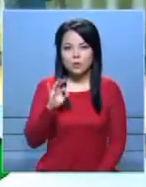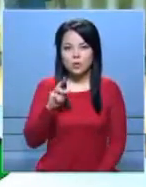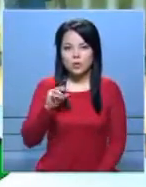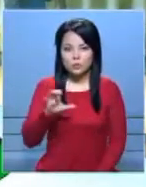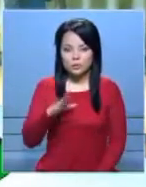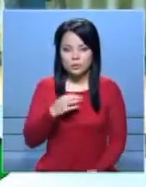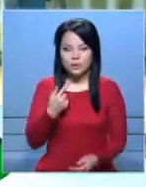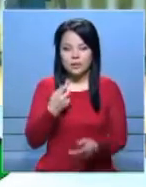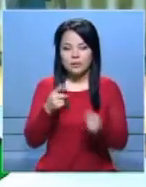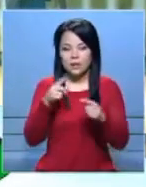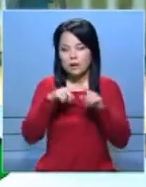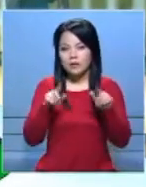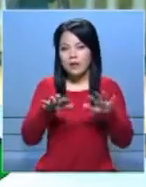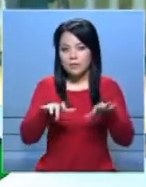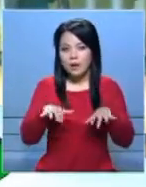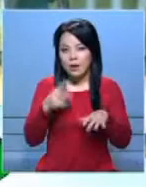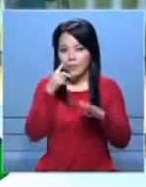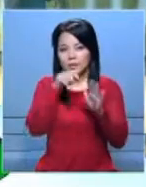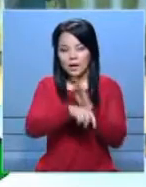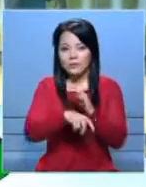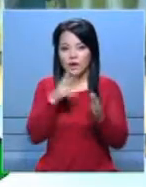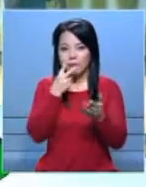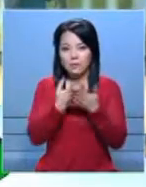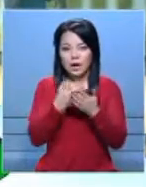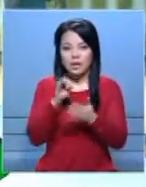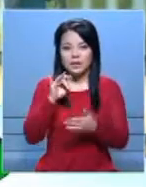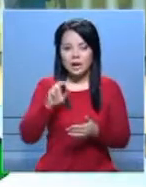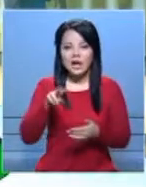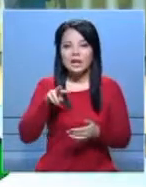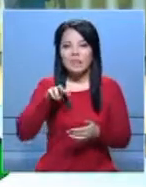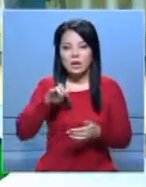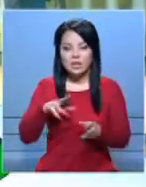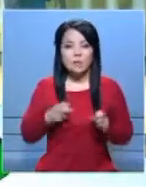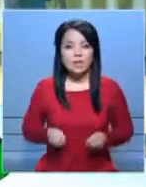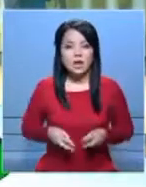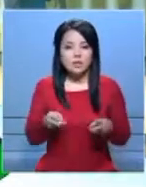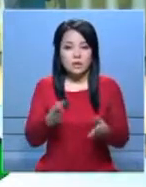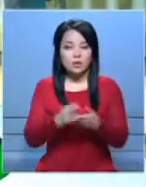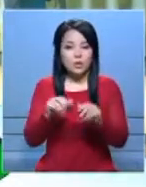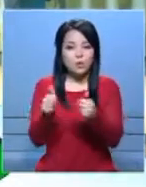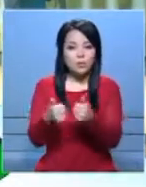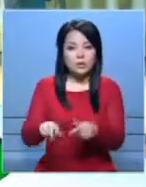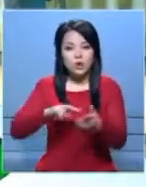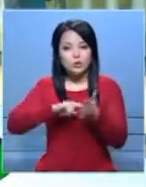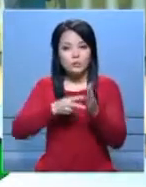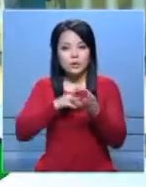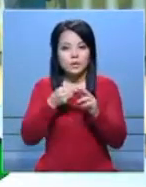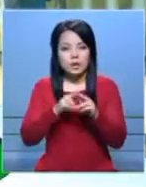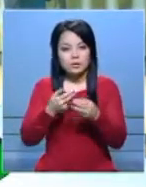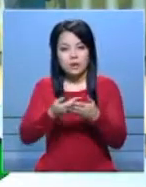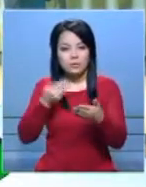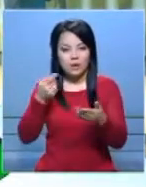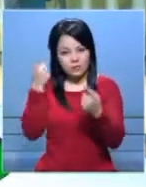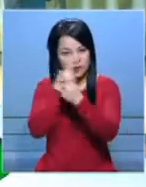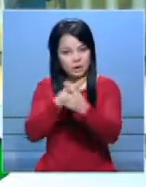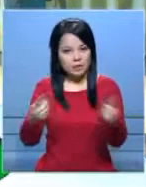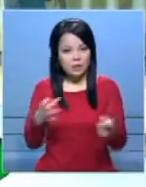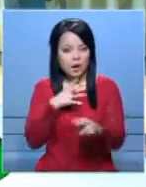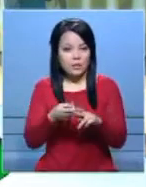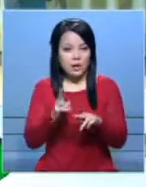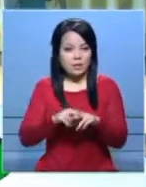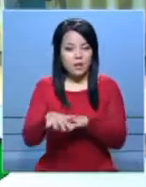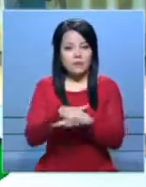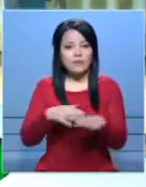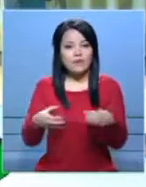Анонимус хакерлері Ақштың Атланта қаласында Ирак пен Левант лаңкестік ұйымы террорлық әрекет ұйымдастыруды жоспарлап отырғанын хабарлады. Қазір осыған орай